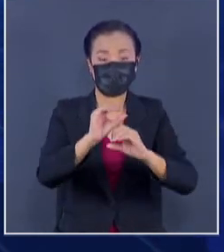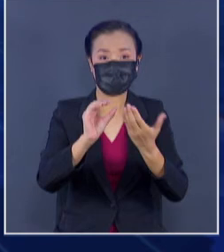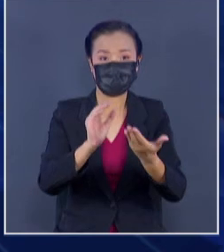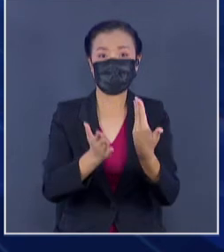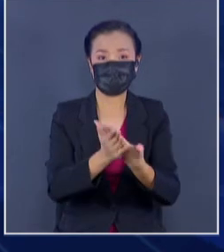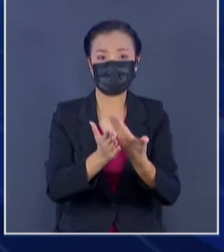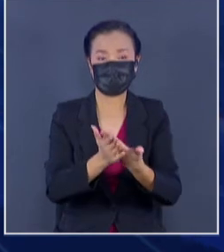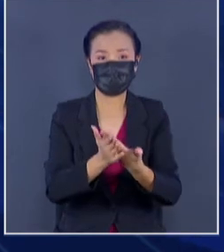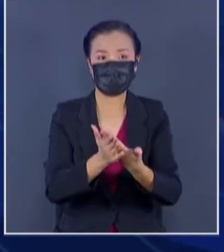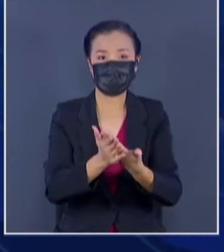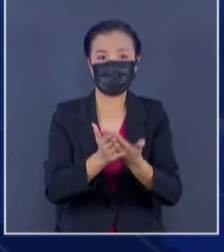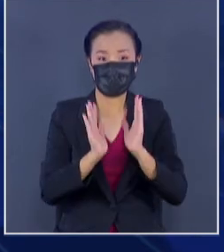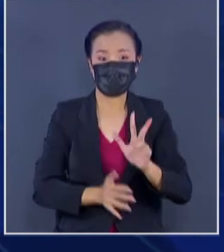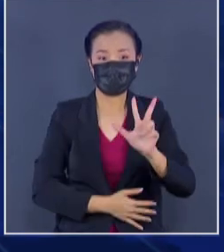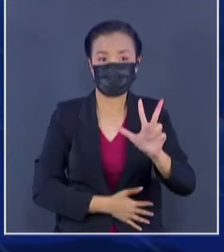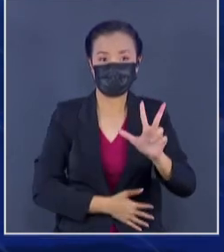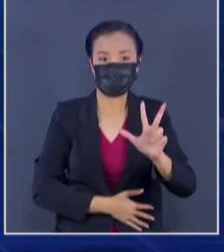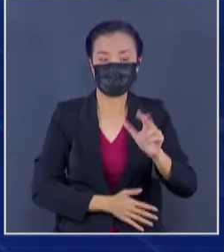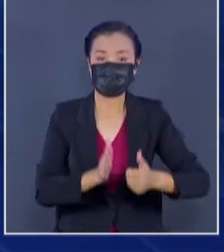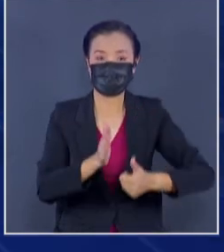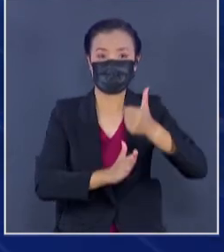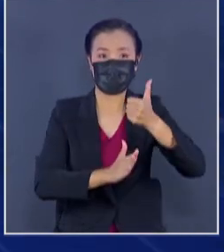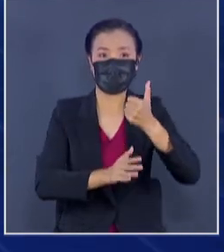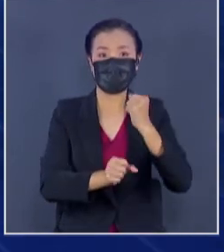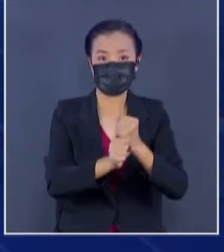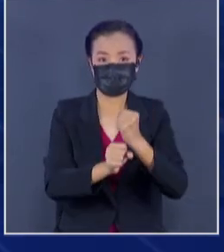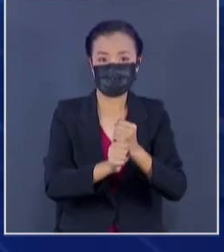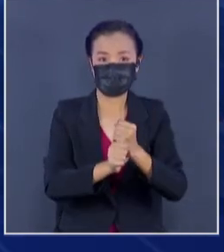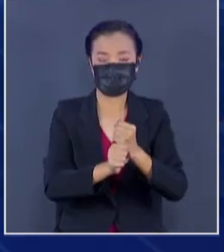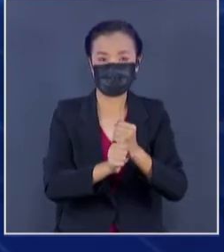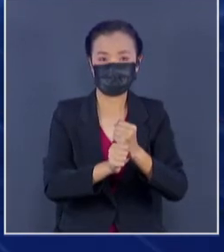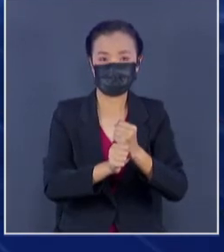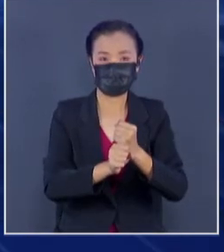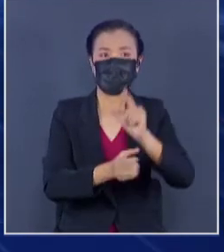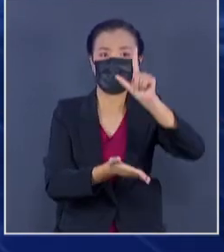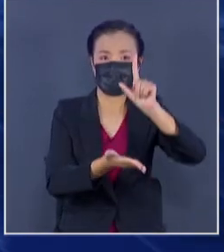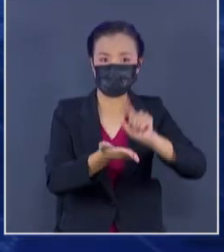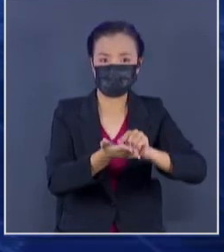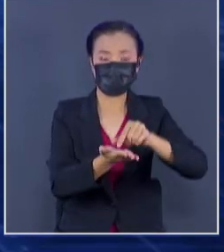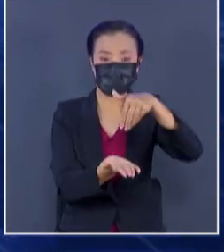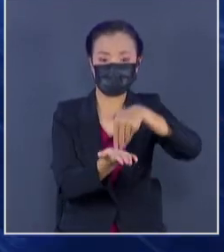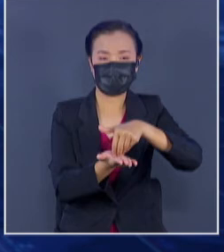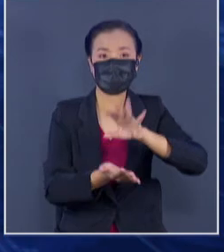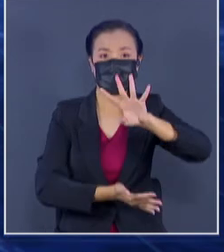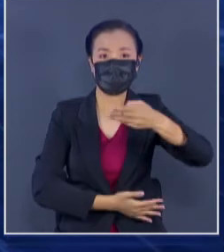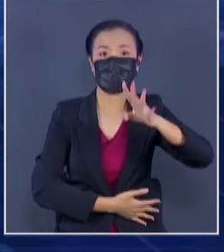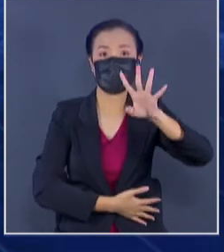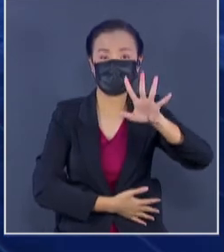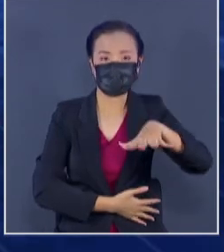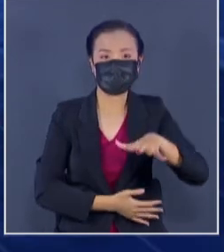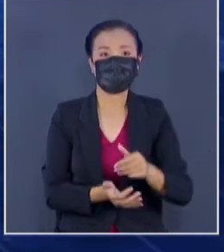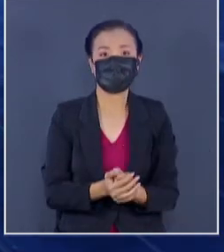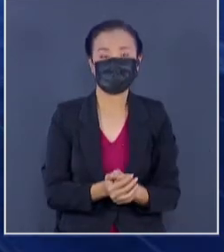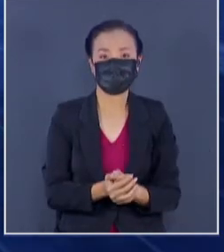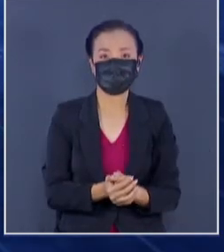นอราคากันมา3รายครับผู้ที่ชนะได้งานเสนอราคามาต่ำกว่าราคากลาง 45,000 บาท